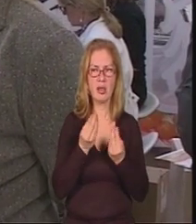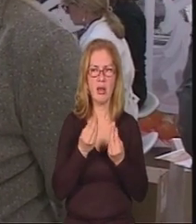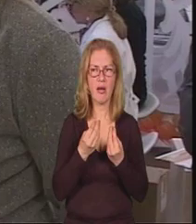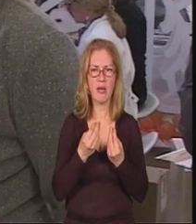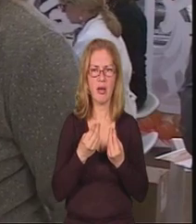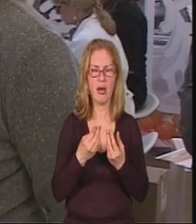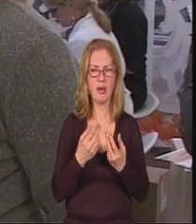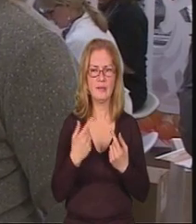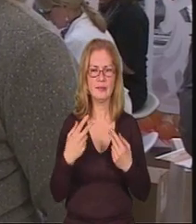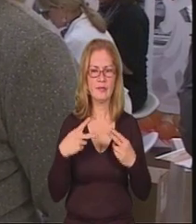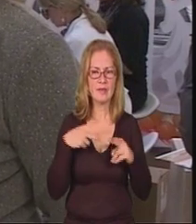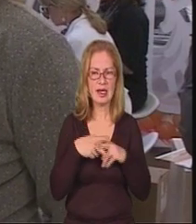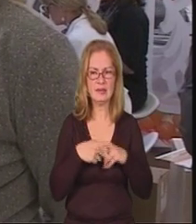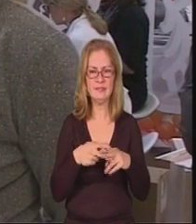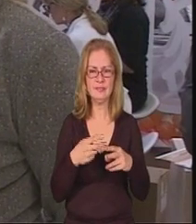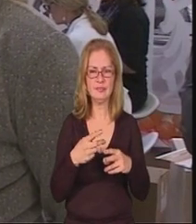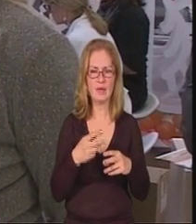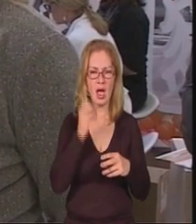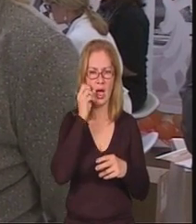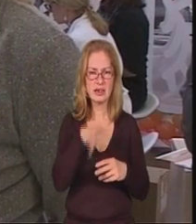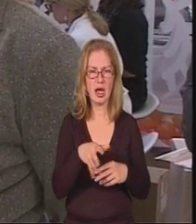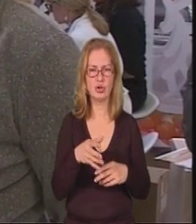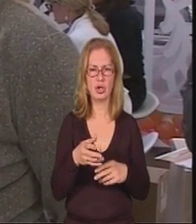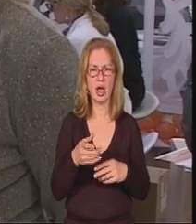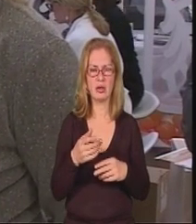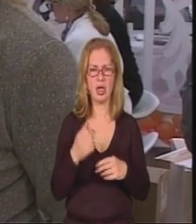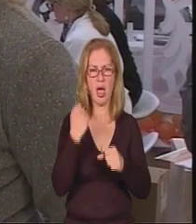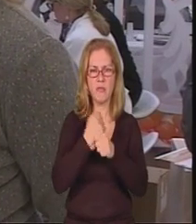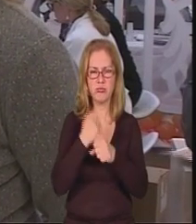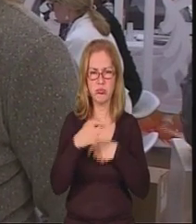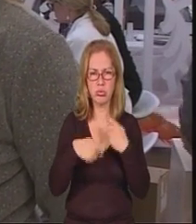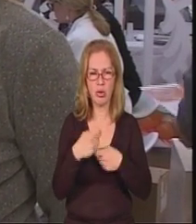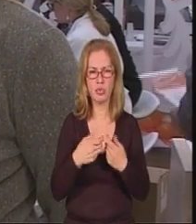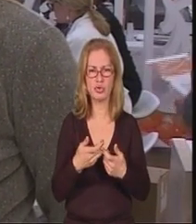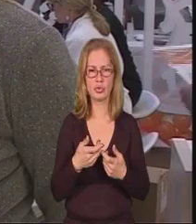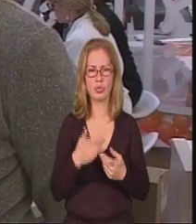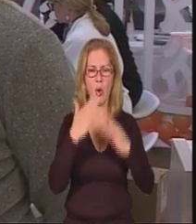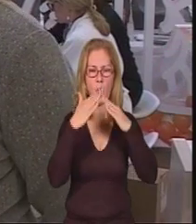aerozagađenju, bilo na poslu, bilo u svojoj sredini, znači da se nalaze u